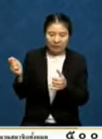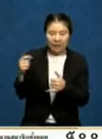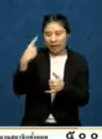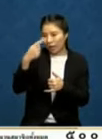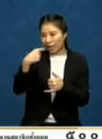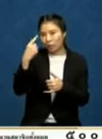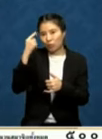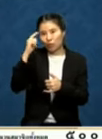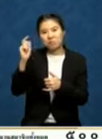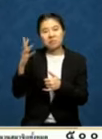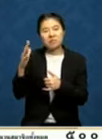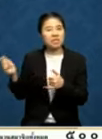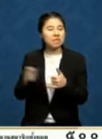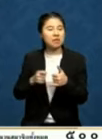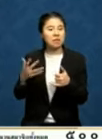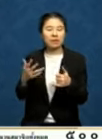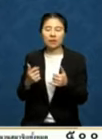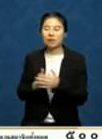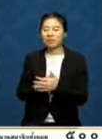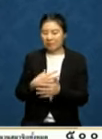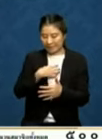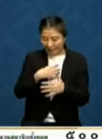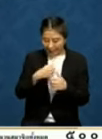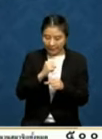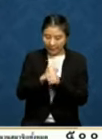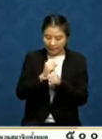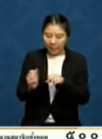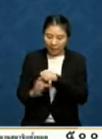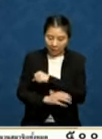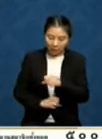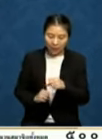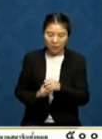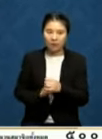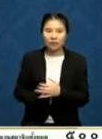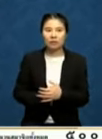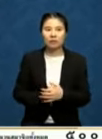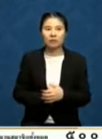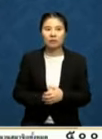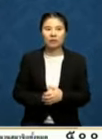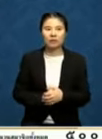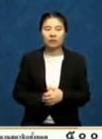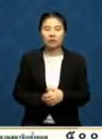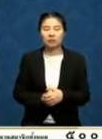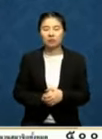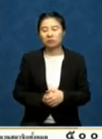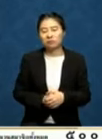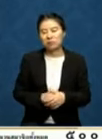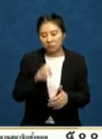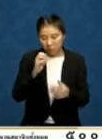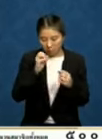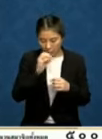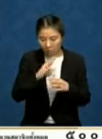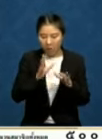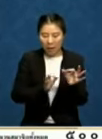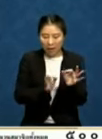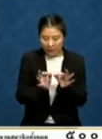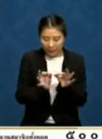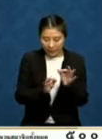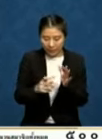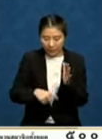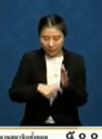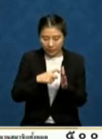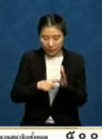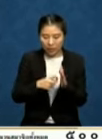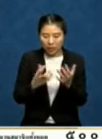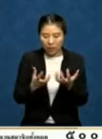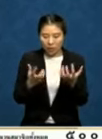กันครับถ้าเราเลือกวิธีการสอนลูกเราอธิบายกับลูกเราว่าทำไมการขโมยของเพื่อนถึงไม่เหมาะสมในอนาคตครับเขาก็จะไม่ขโมย